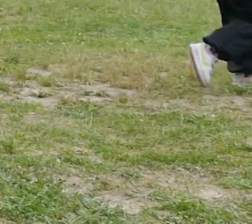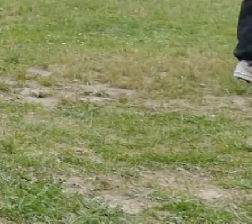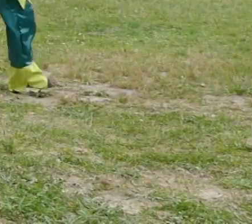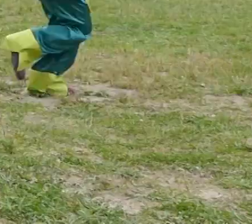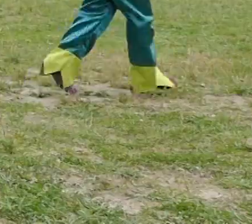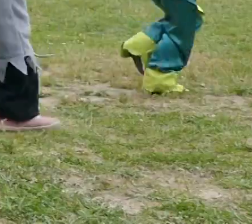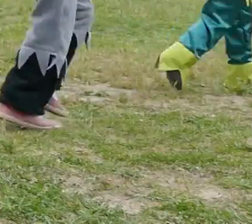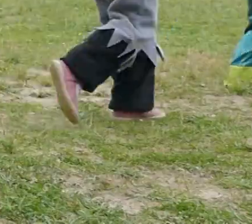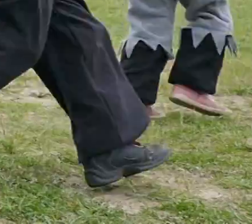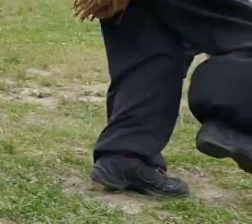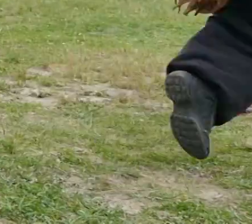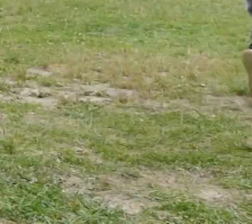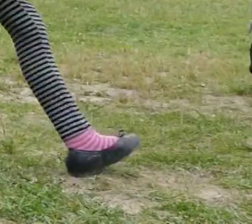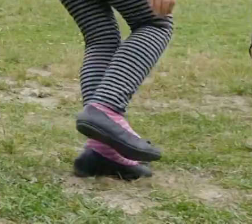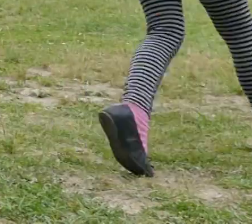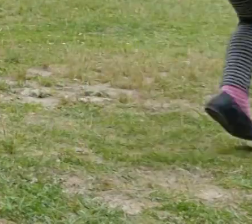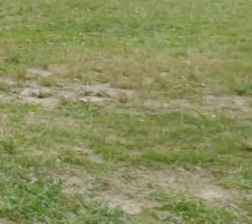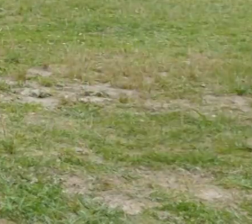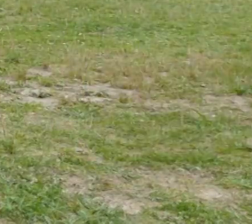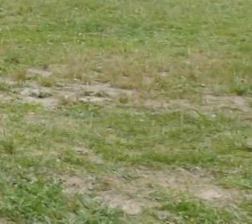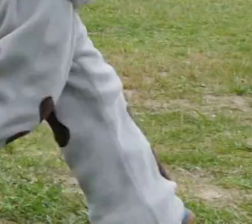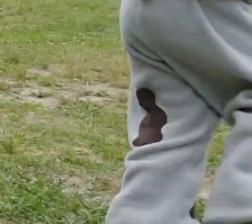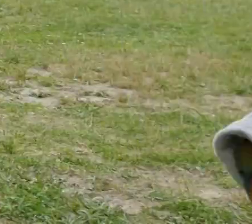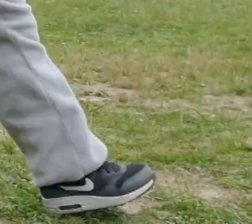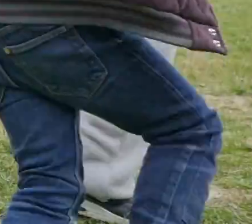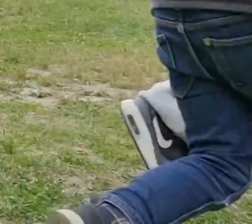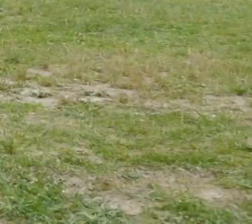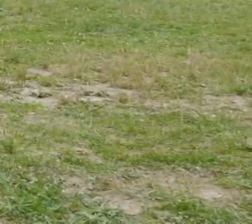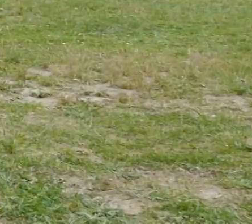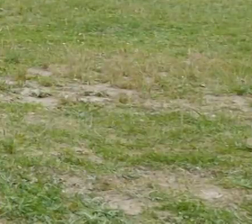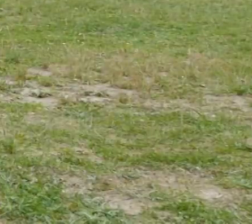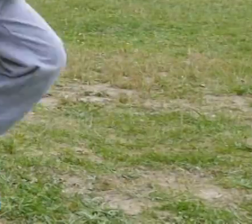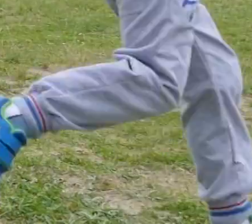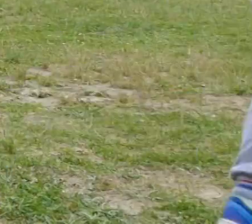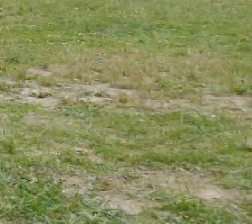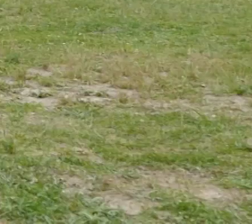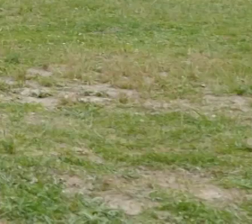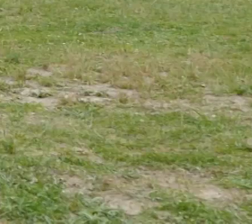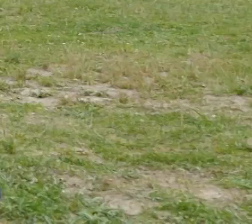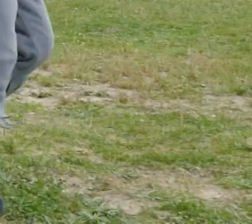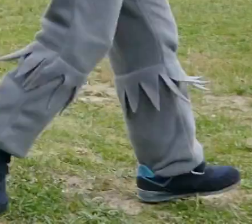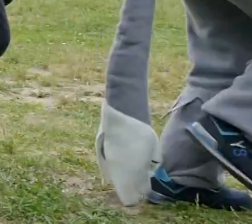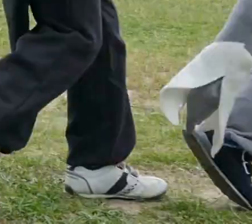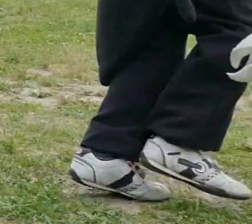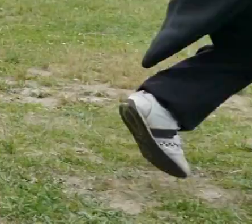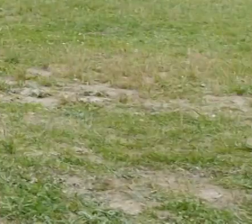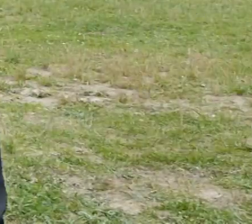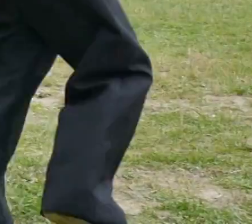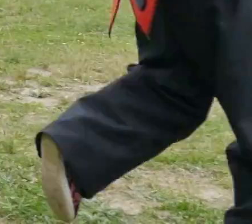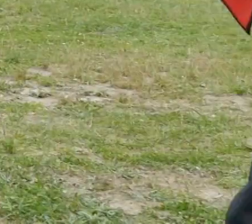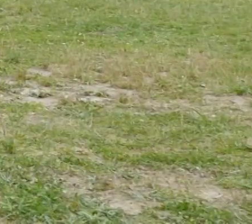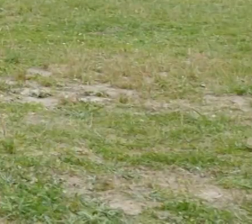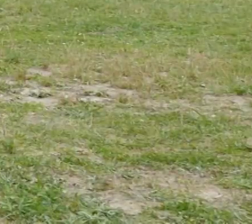psiną. Kochajmy zwierzaki, bo morał jest taki, że wszyscy jesteśmy rodziną. Kochajmy